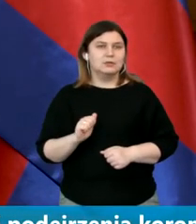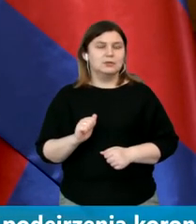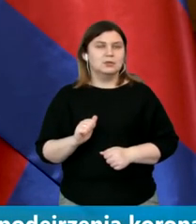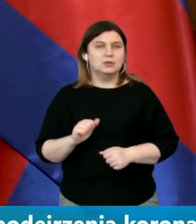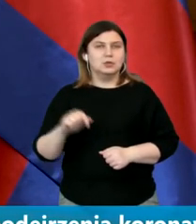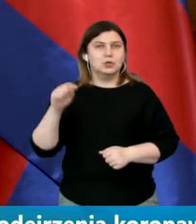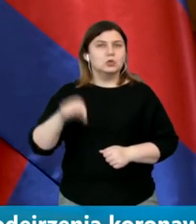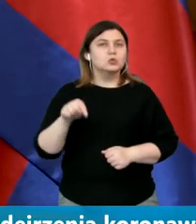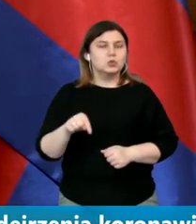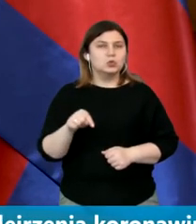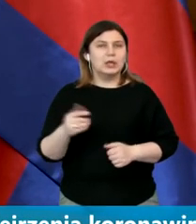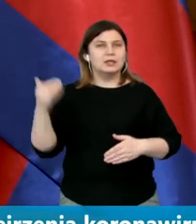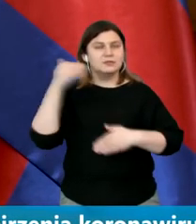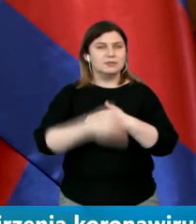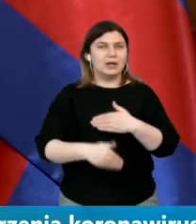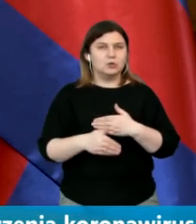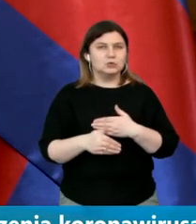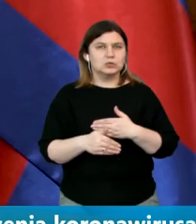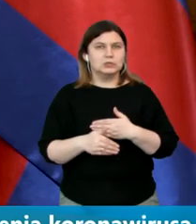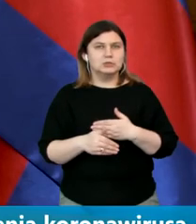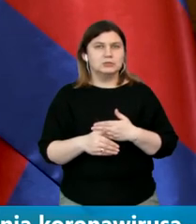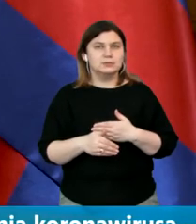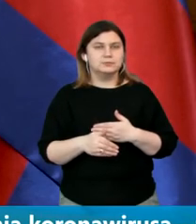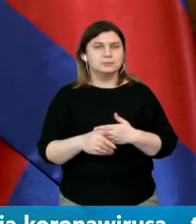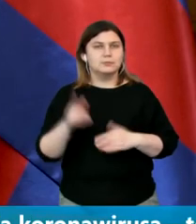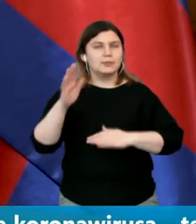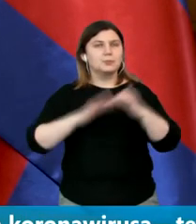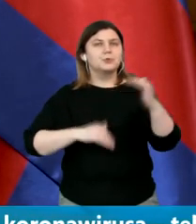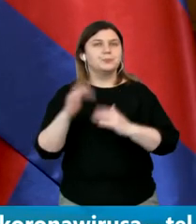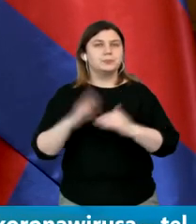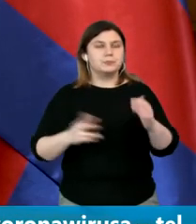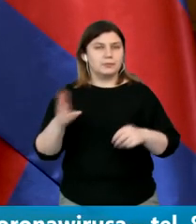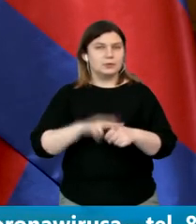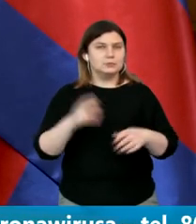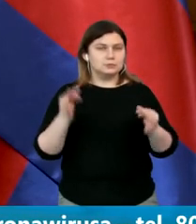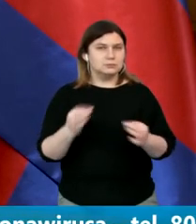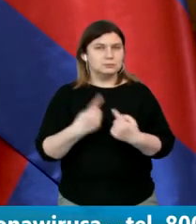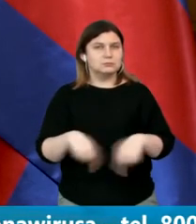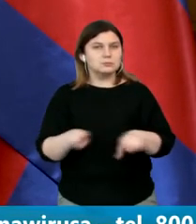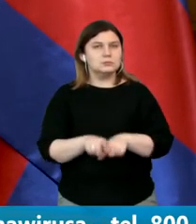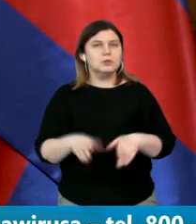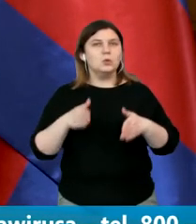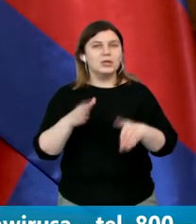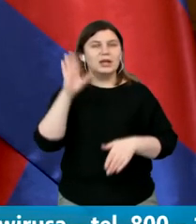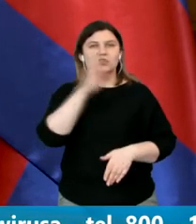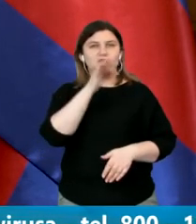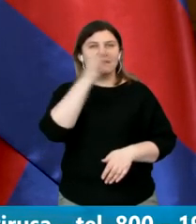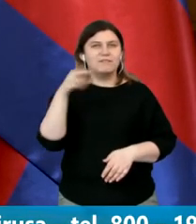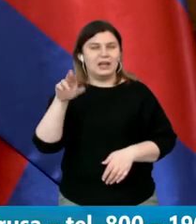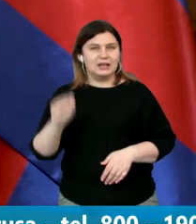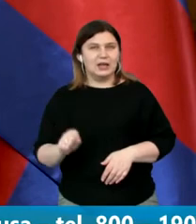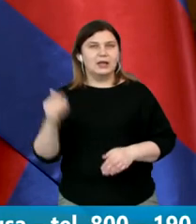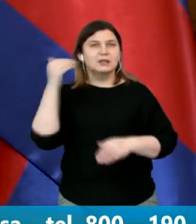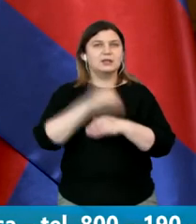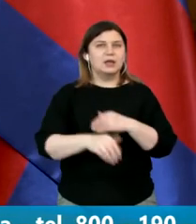tutaj zakończenie tej przebudowy, która jest w tej chwili realizowana przez szafera, i na